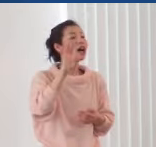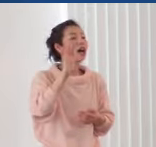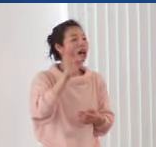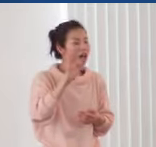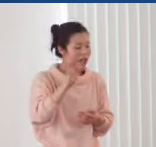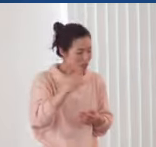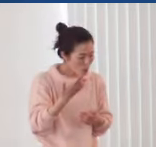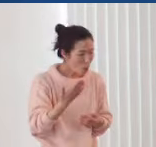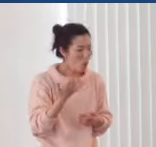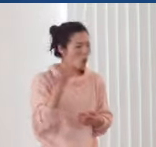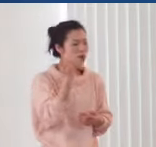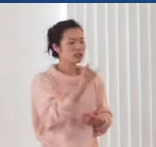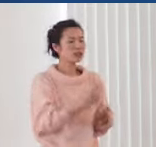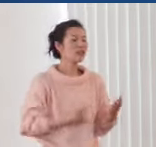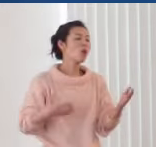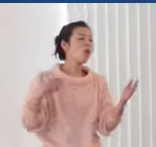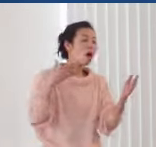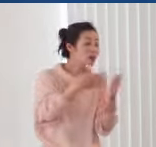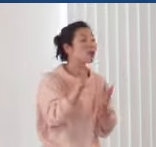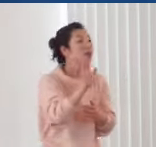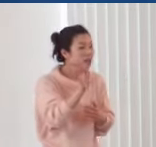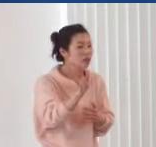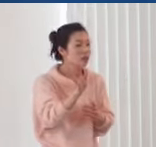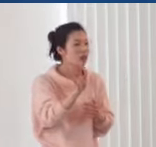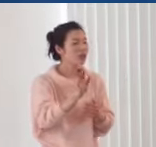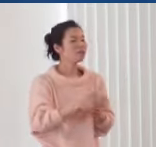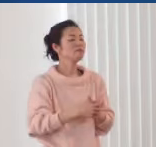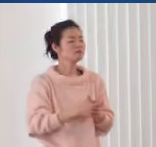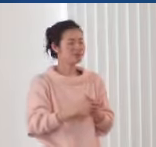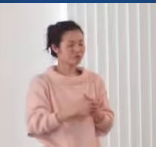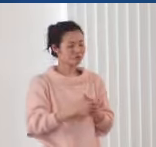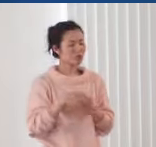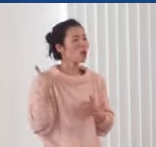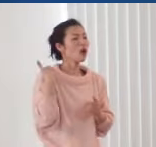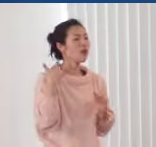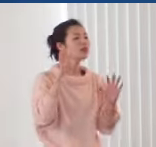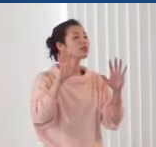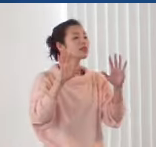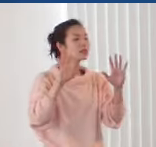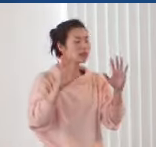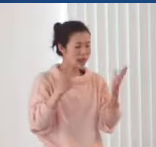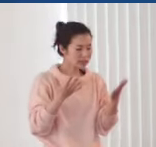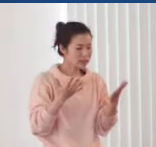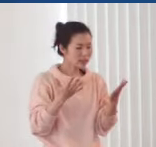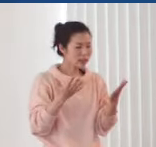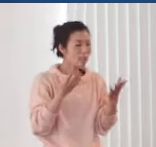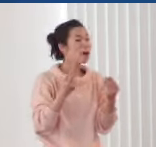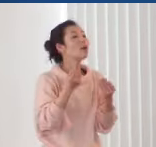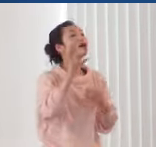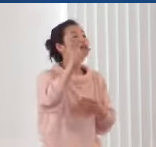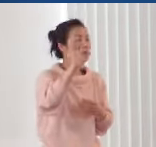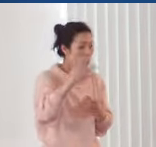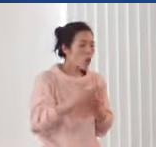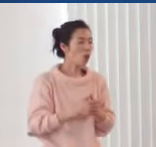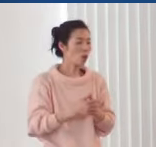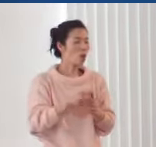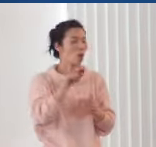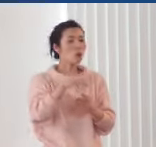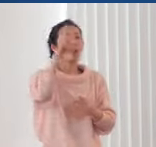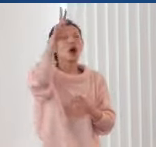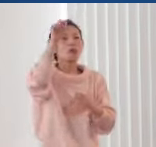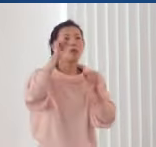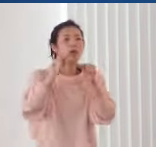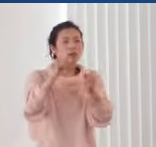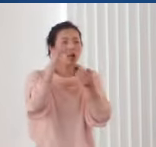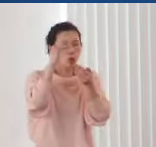人生を終わってしまう。でも神様は全て時にかなって美しく技をなさってお